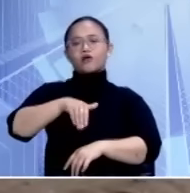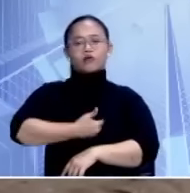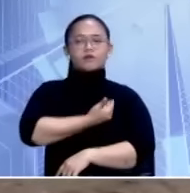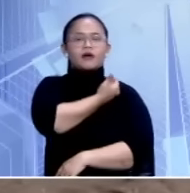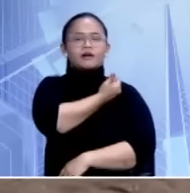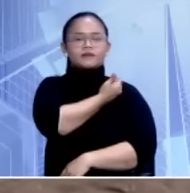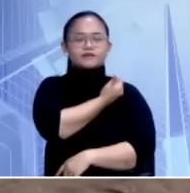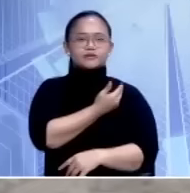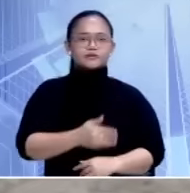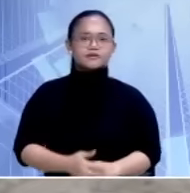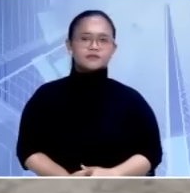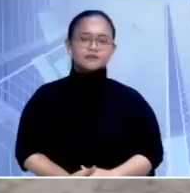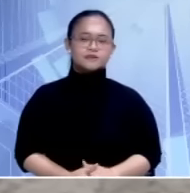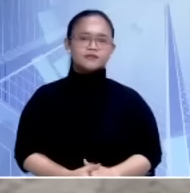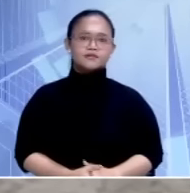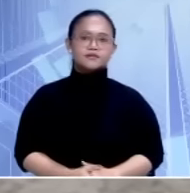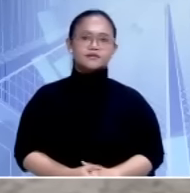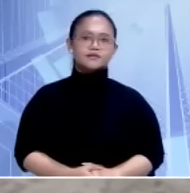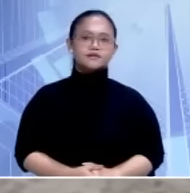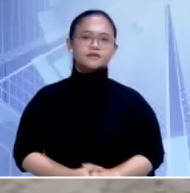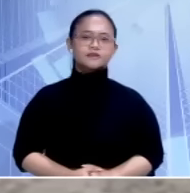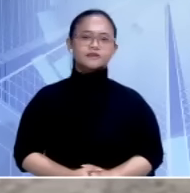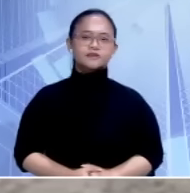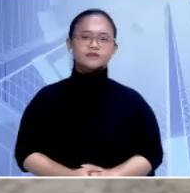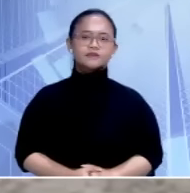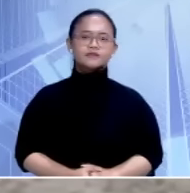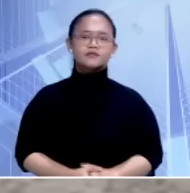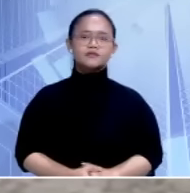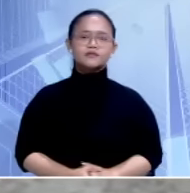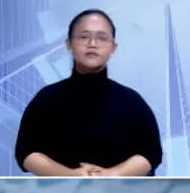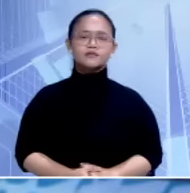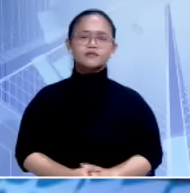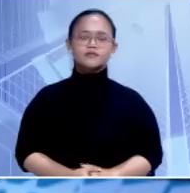Dari Sukabumi, Jawa Barat, Budi Setiawan, iNews melaporkan.